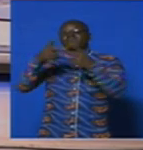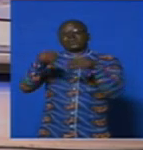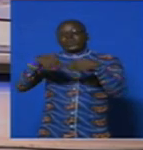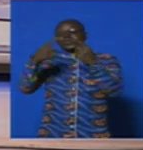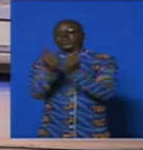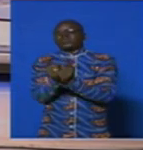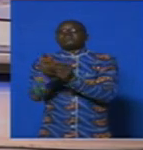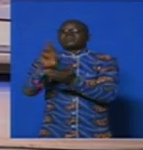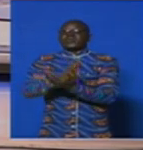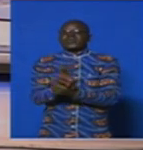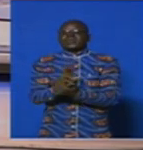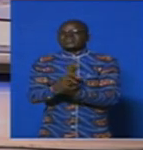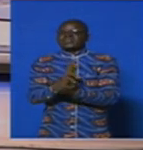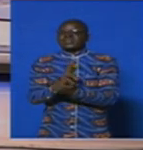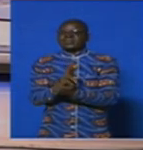Reportage Jean-Yves Bayala.